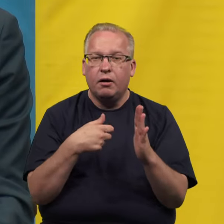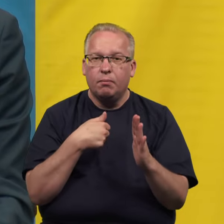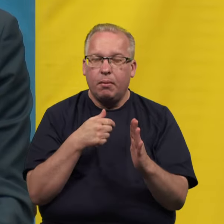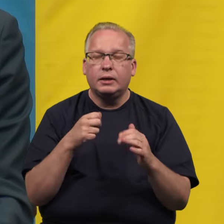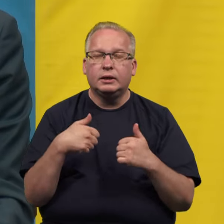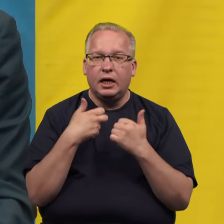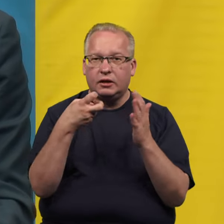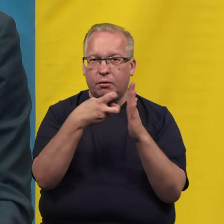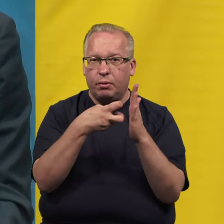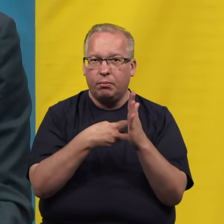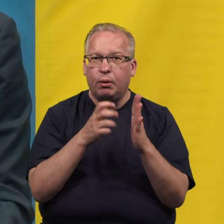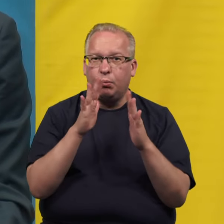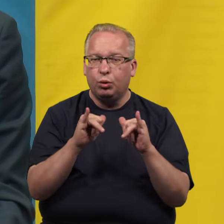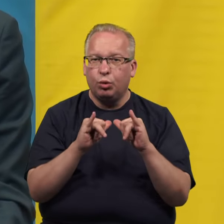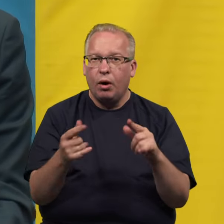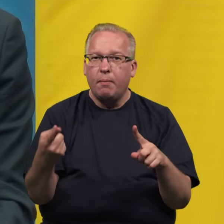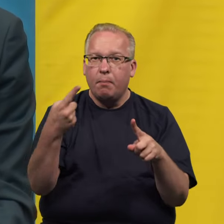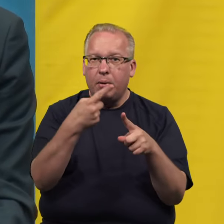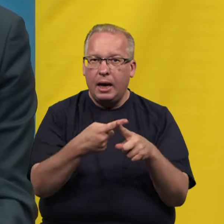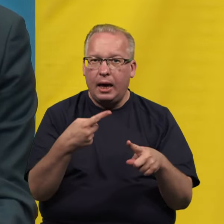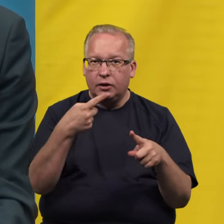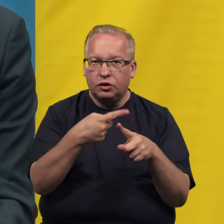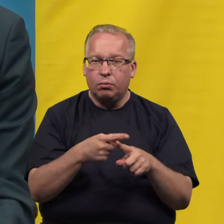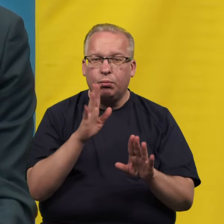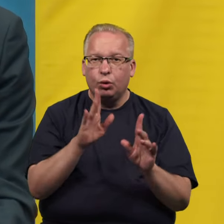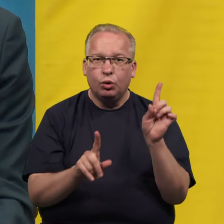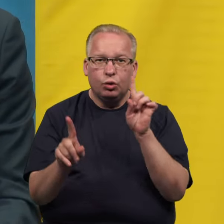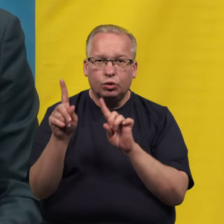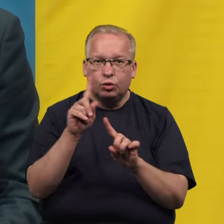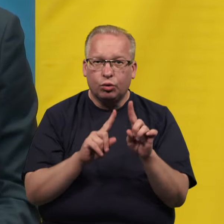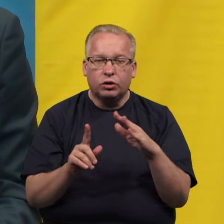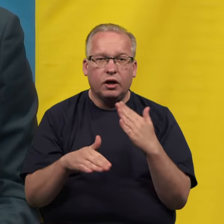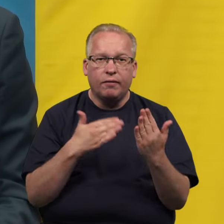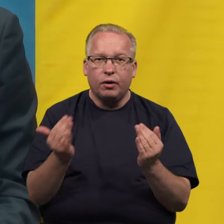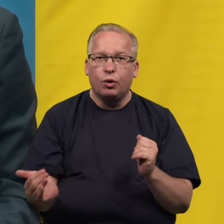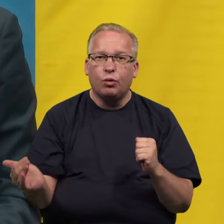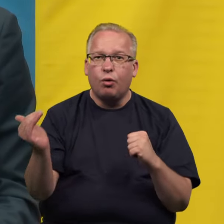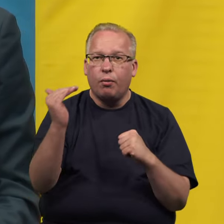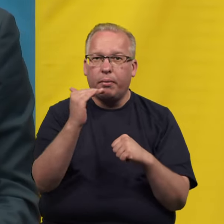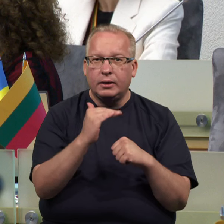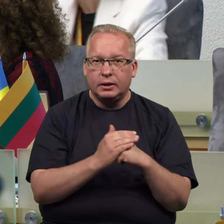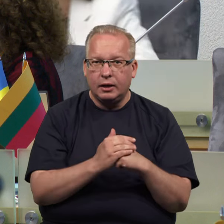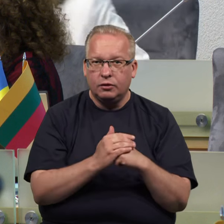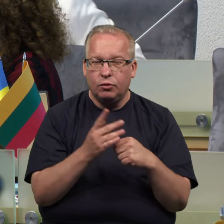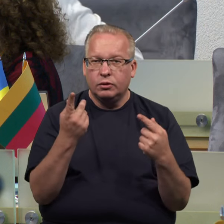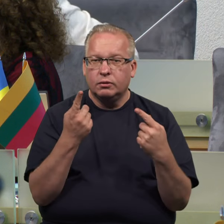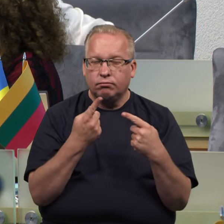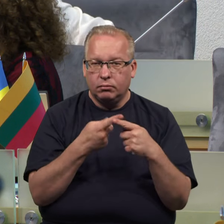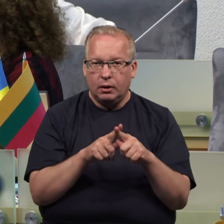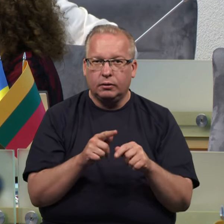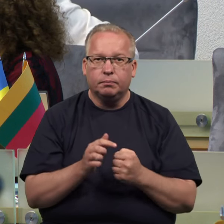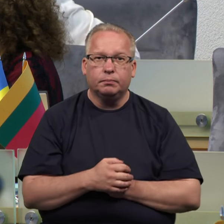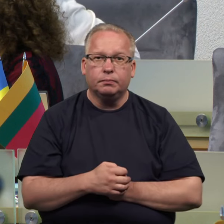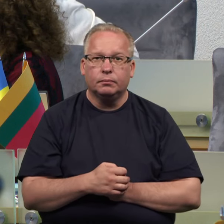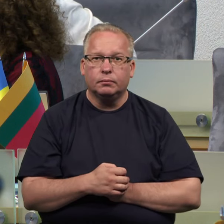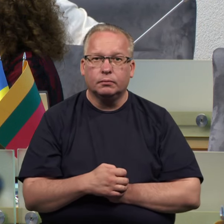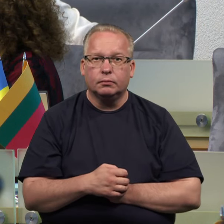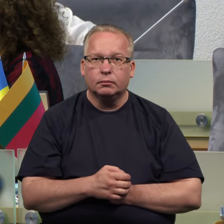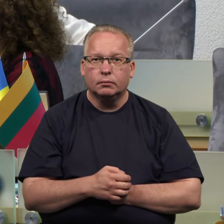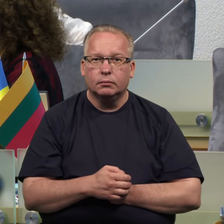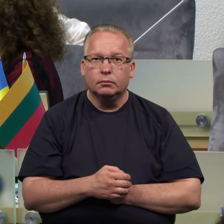šis registras būtų plečiamas, taip pat, kad būtų sukurtas visapusis kompensacijos mechanizmas. As well as consolidate efforts